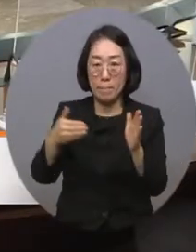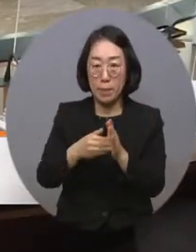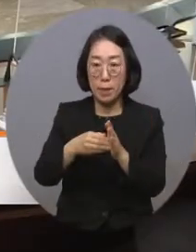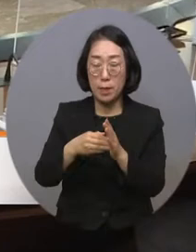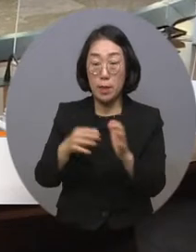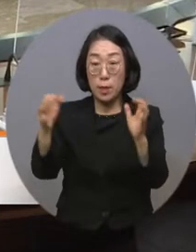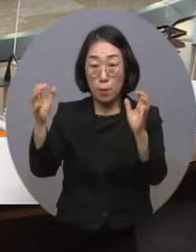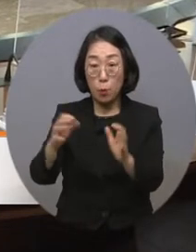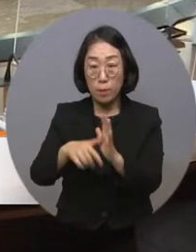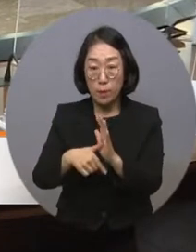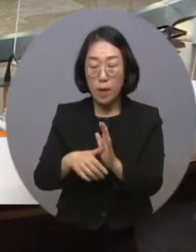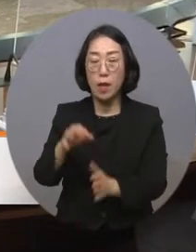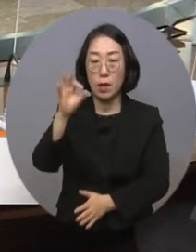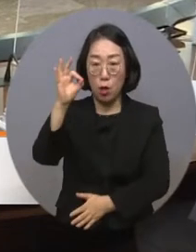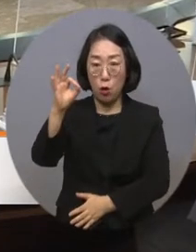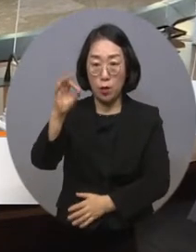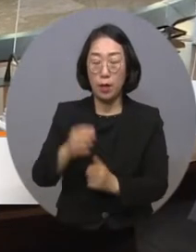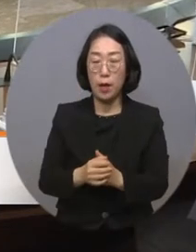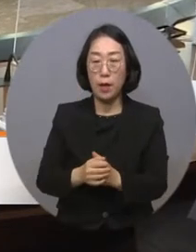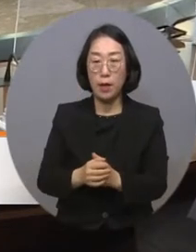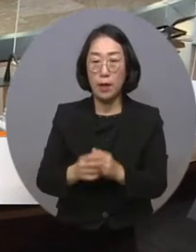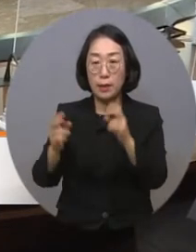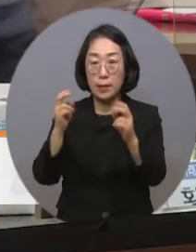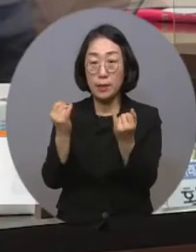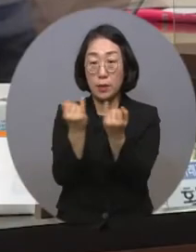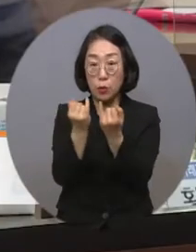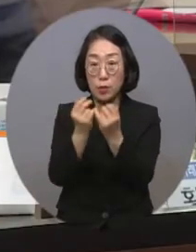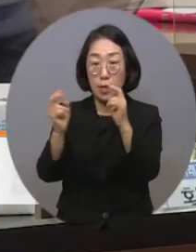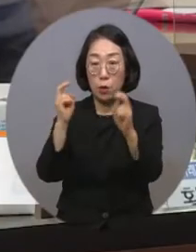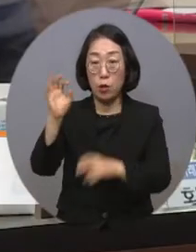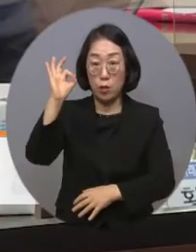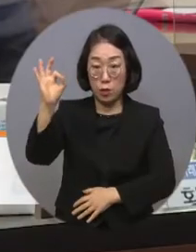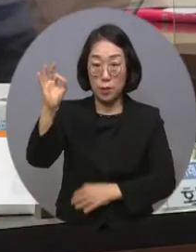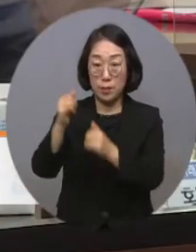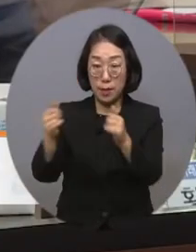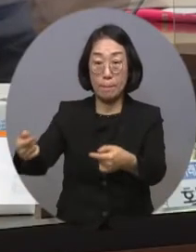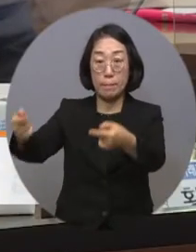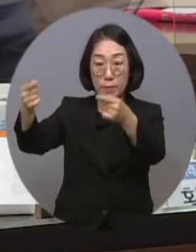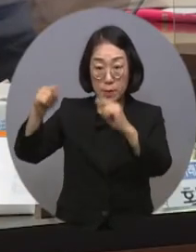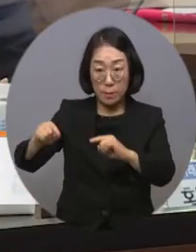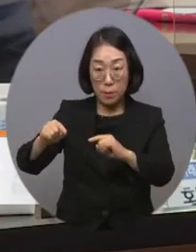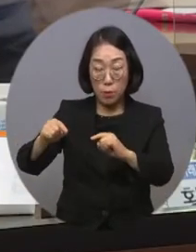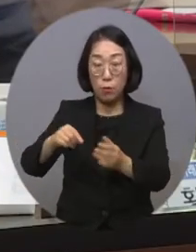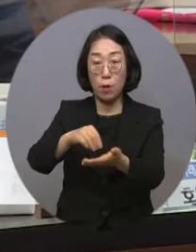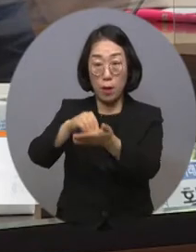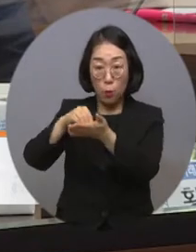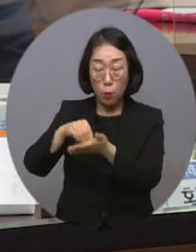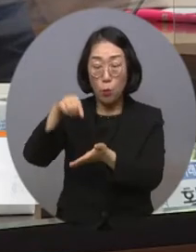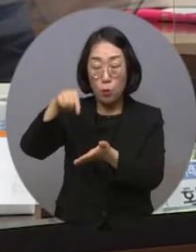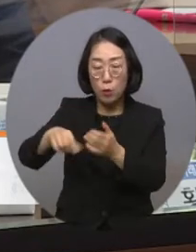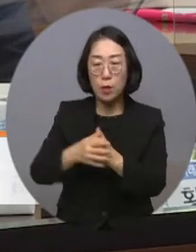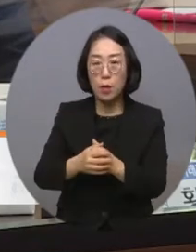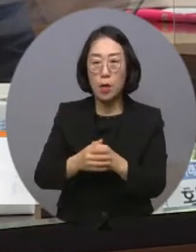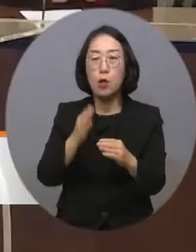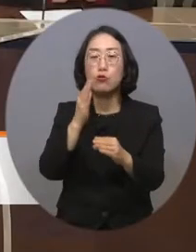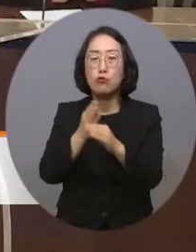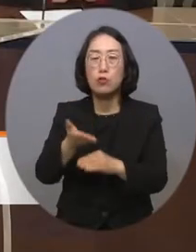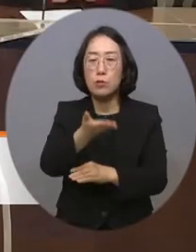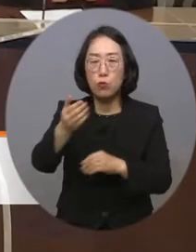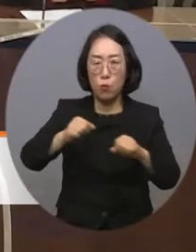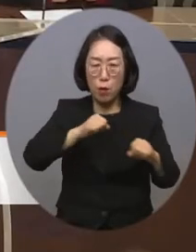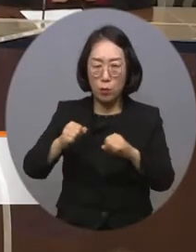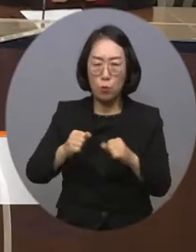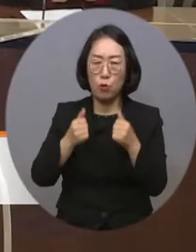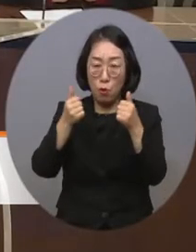다양한 업종의 10개 여성기업 CEO가 함께했으며 이 자리에서 김 지사는 전남 지역경제의 중심축 역할을